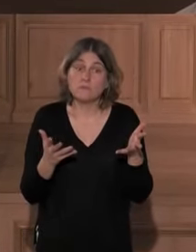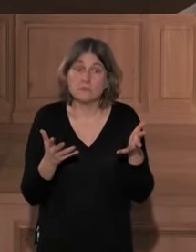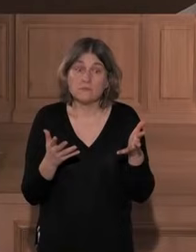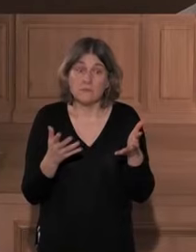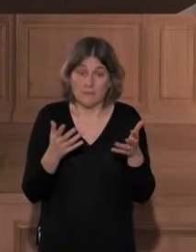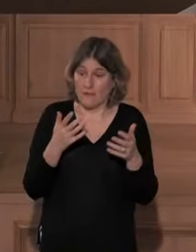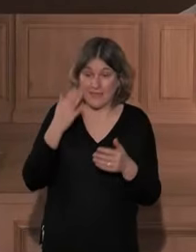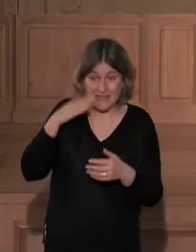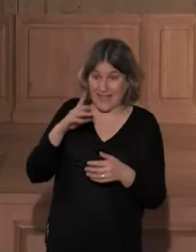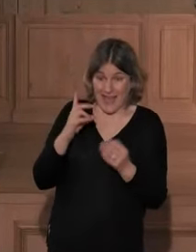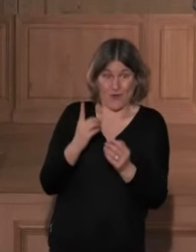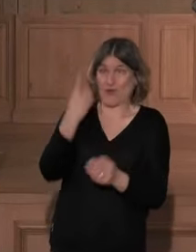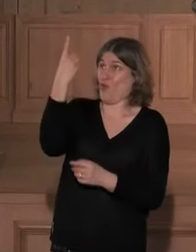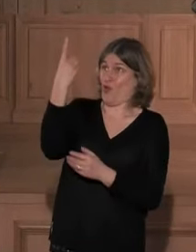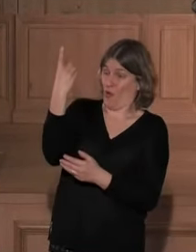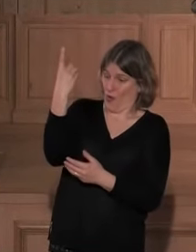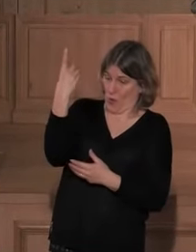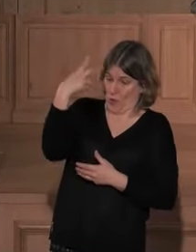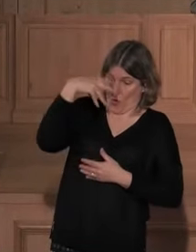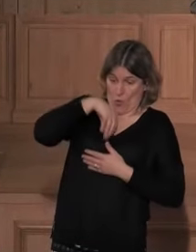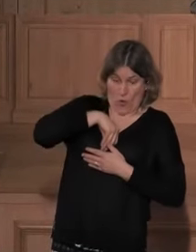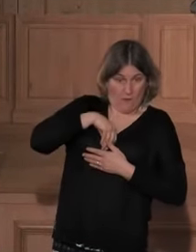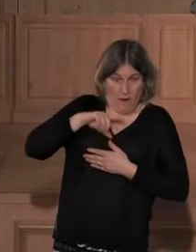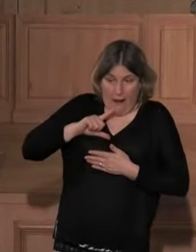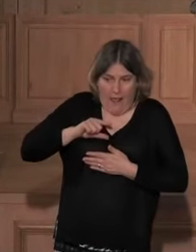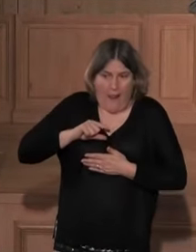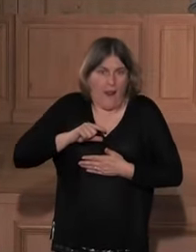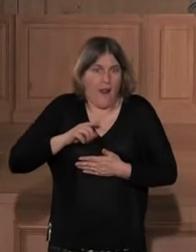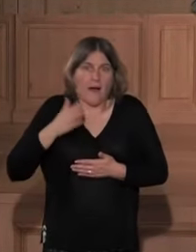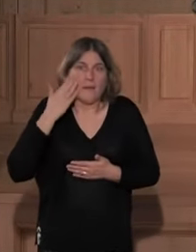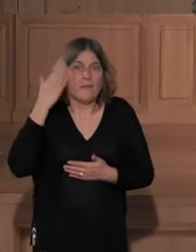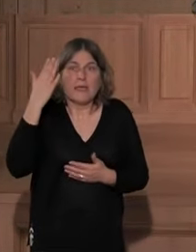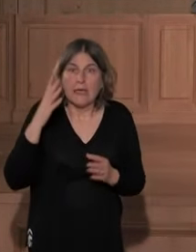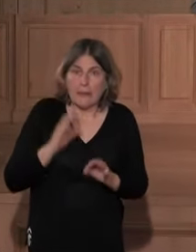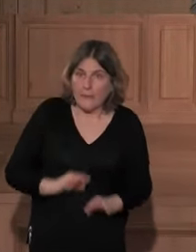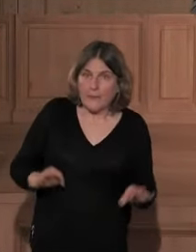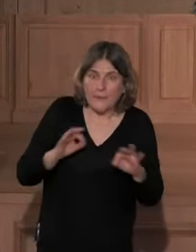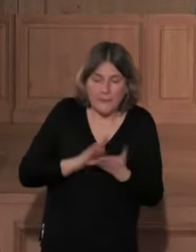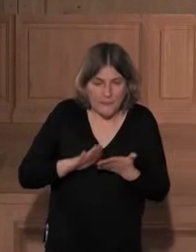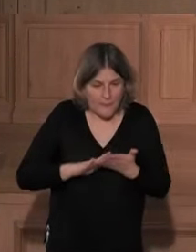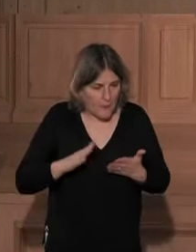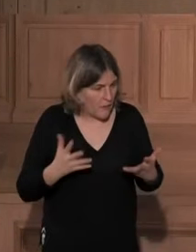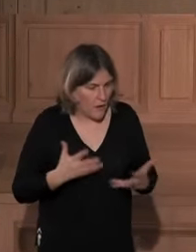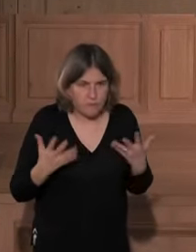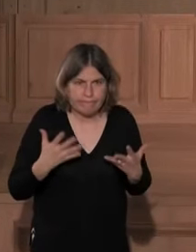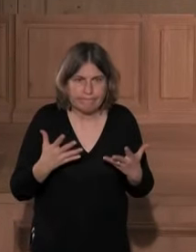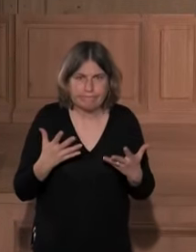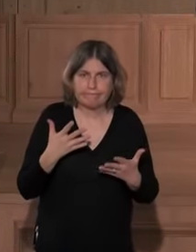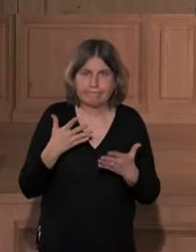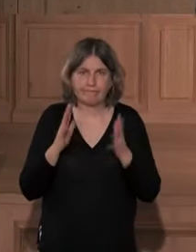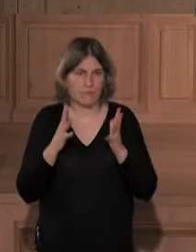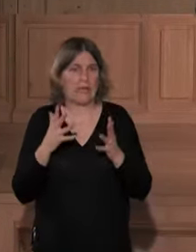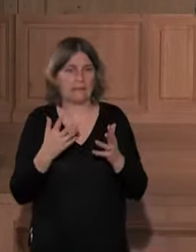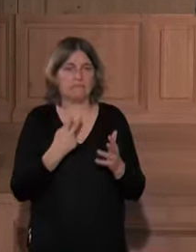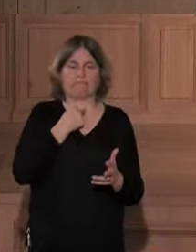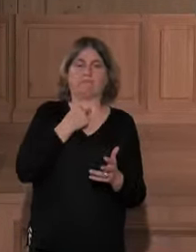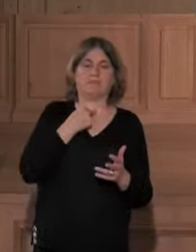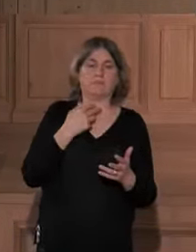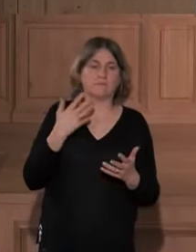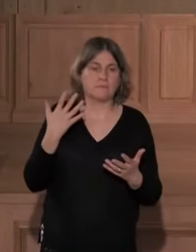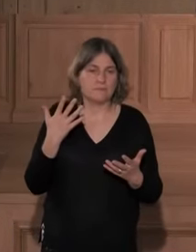est présente en moi, et de ce que ça comporte, de l'au-delà après, de la vie, de la récompense, de rencontrer tout ce qu'on doit rencontrer